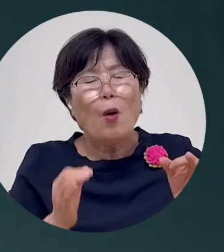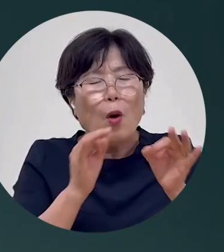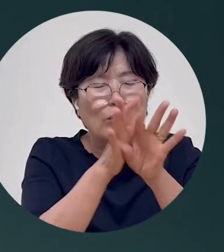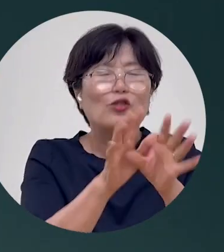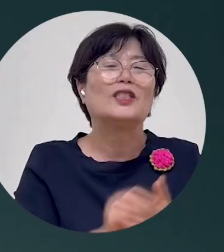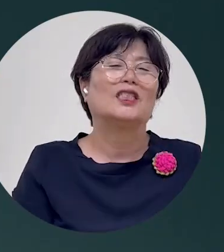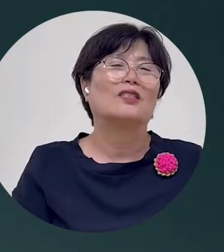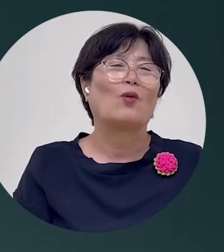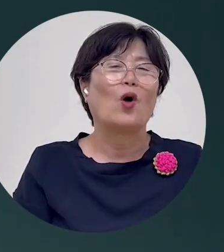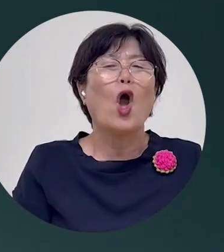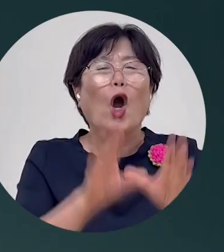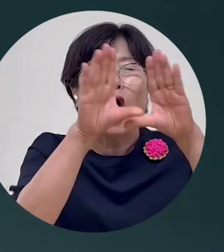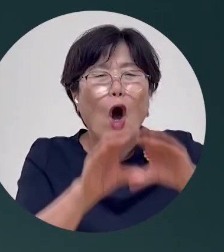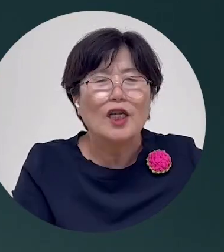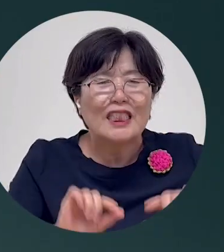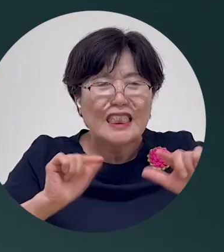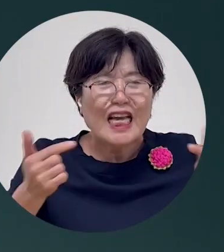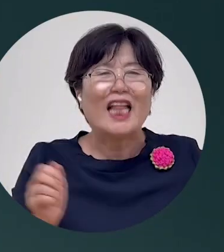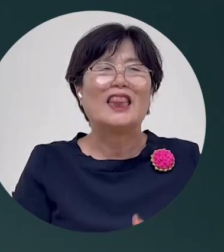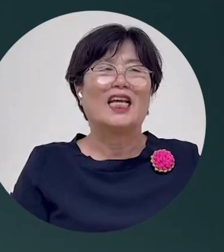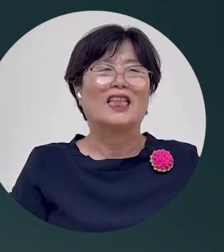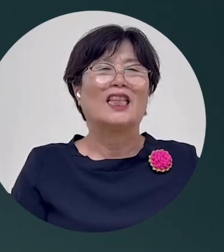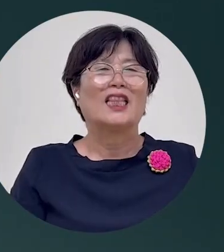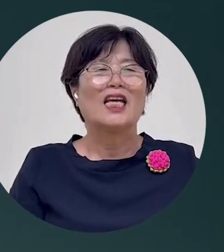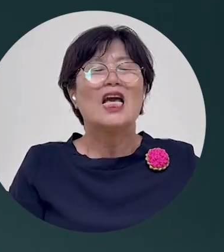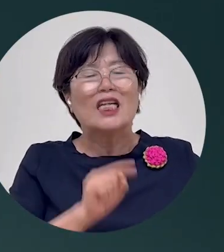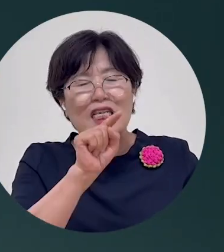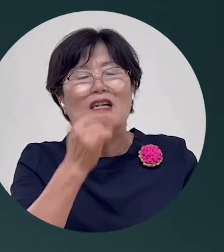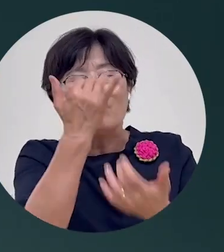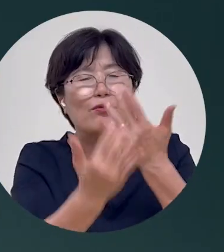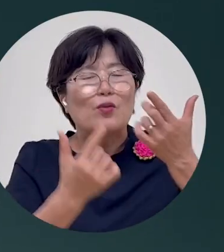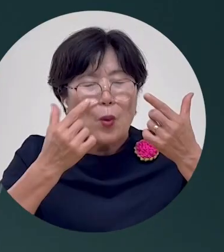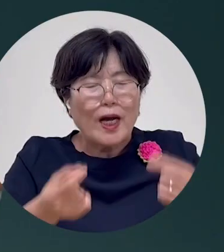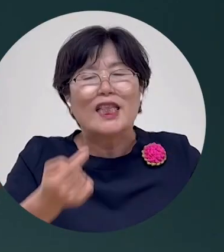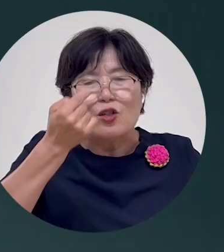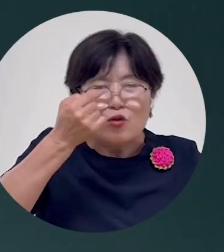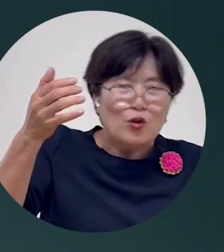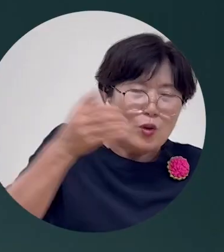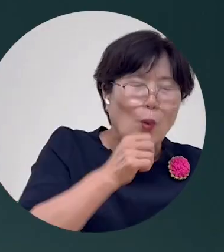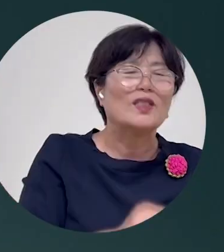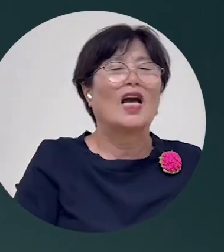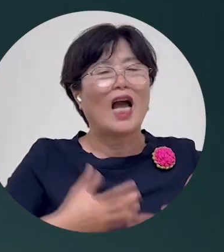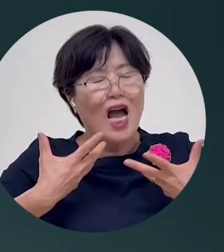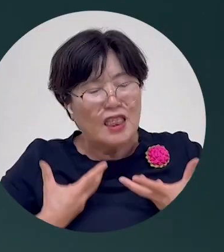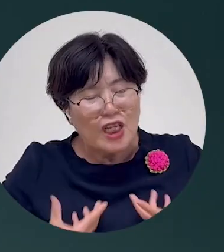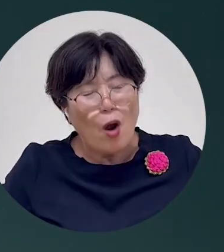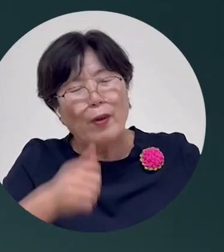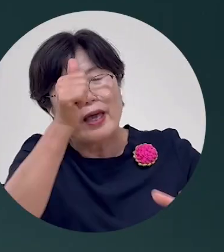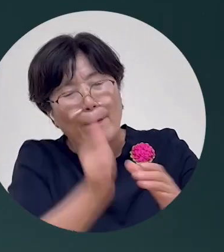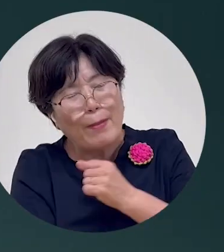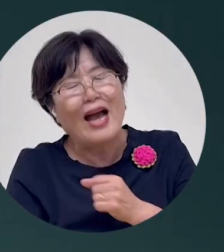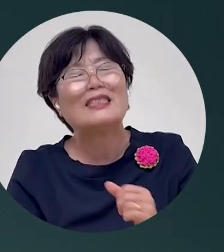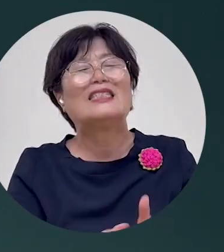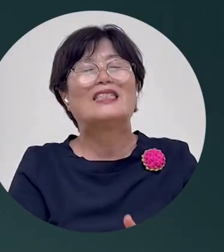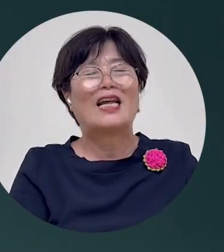같은 눈동자가 절망에 빠진 죄인들을 소망으로 이끌어